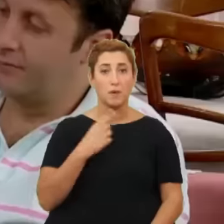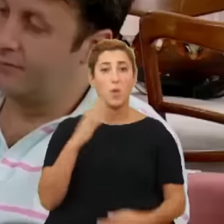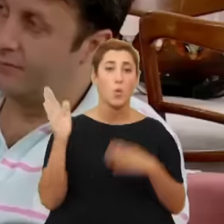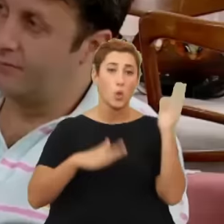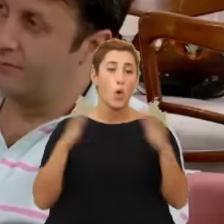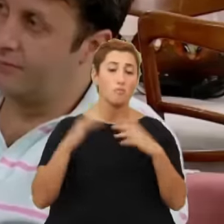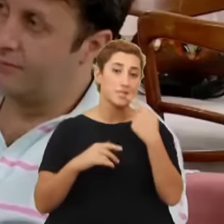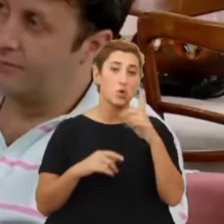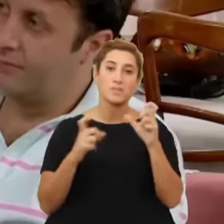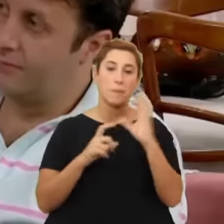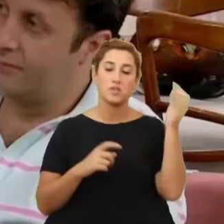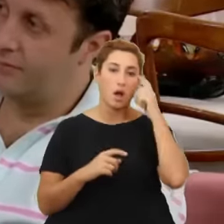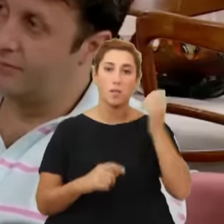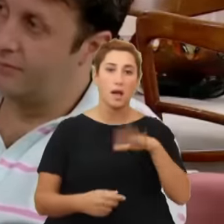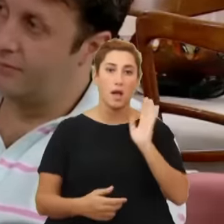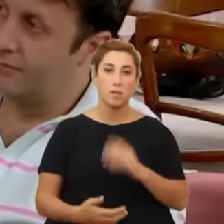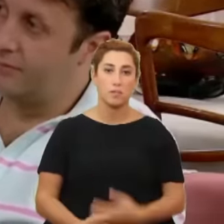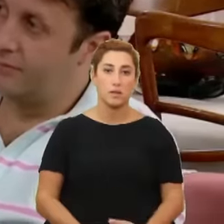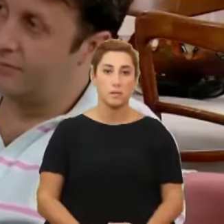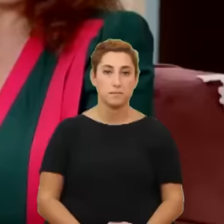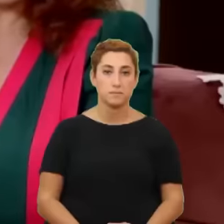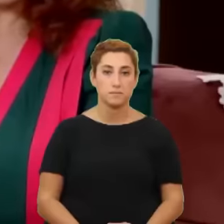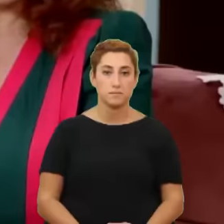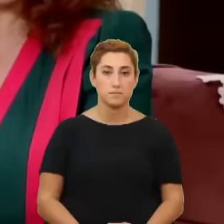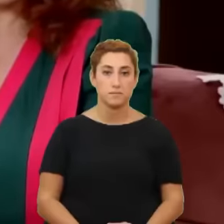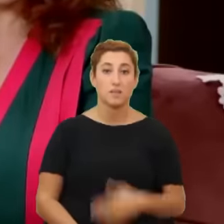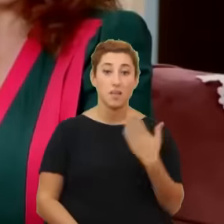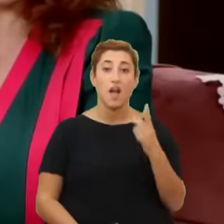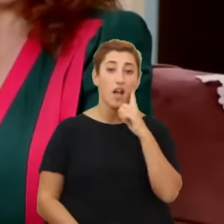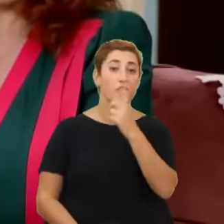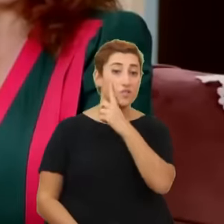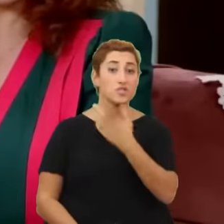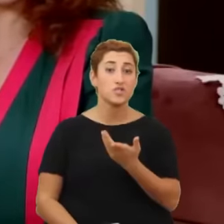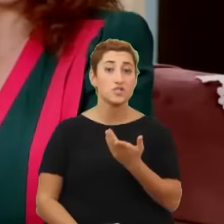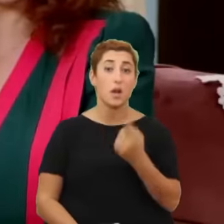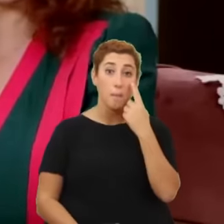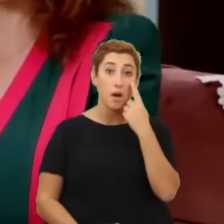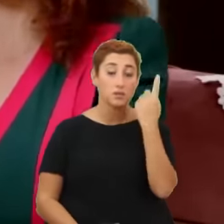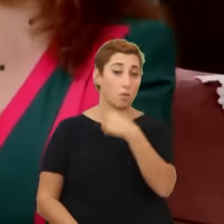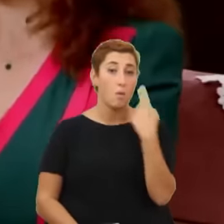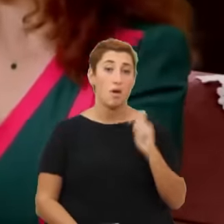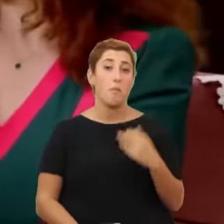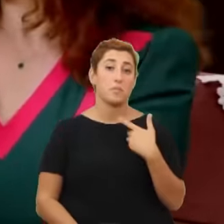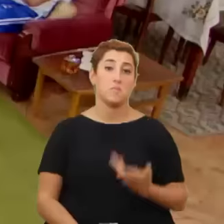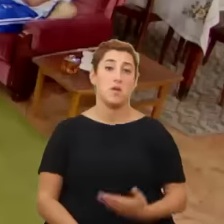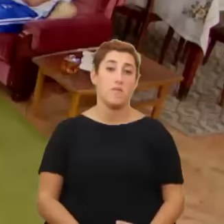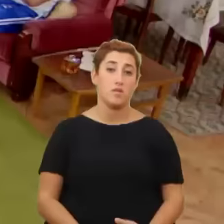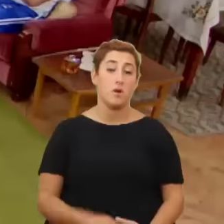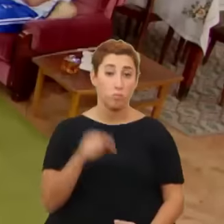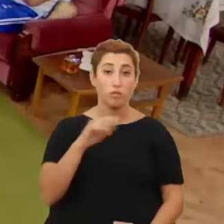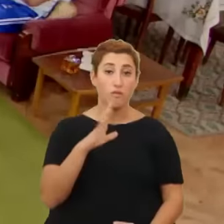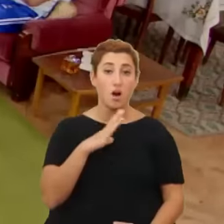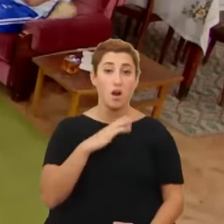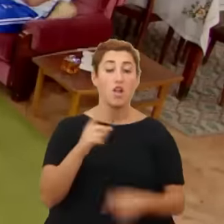yemiş bu diyordum da Sami hiç aklıma gelmemişti ya. Ya enişte, Baksana ne hale soktu beni ya. Bunu var